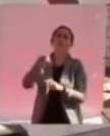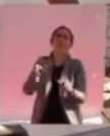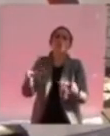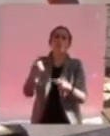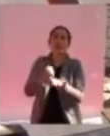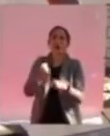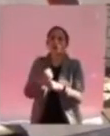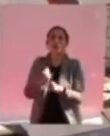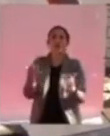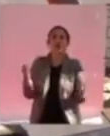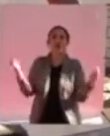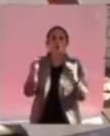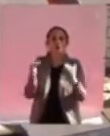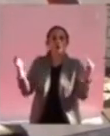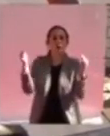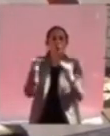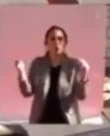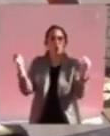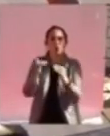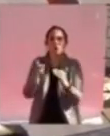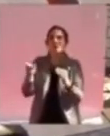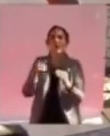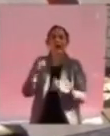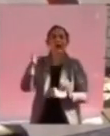al 1992